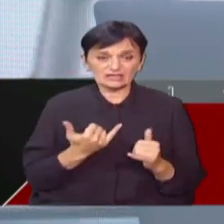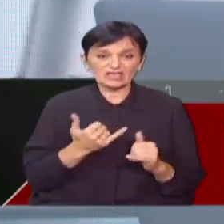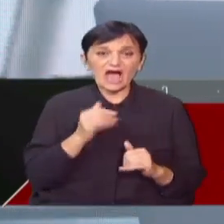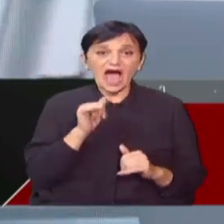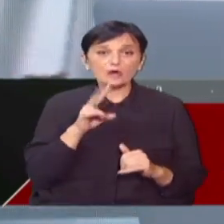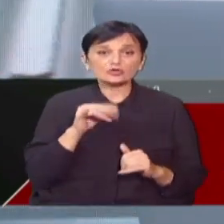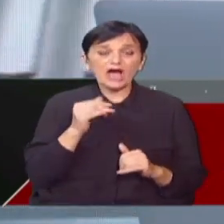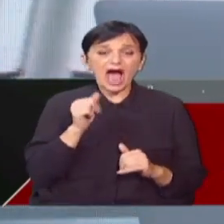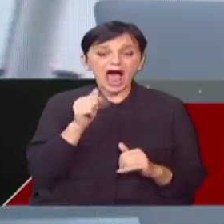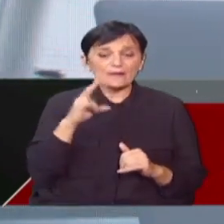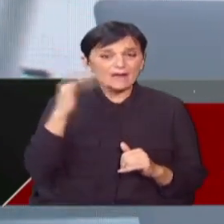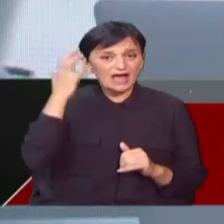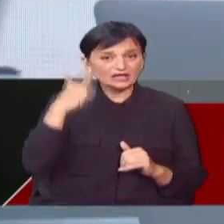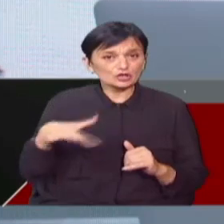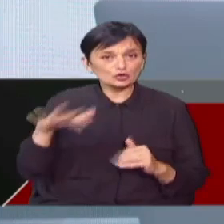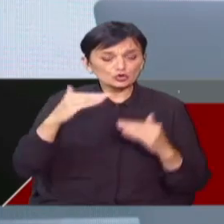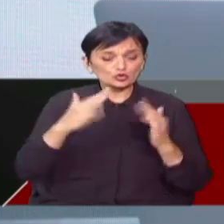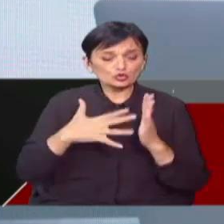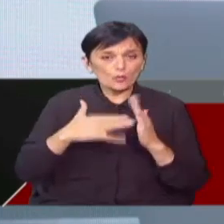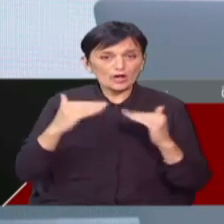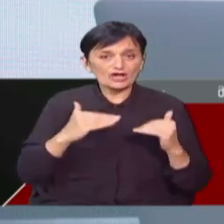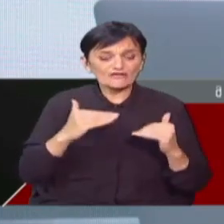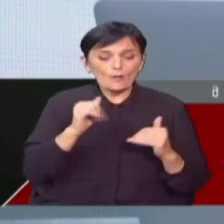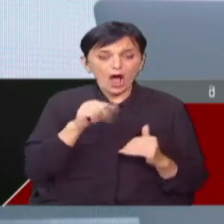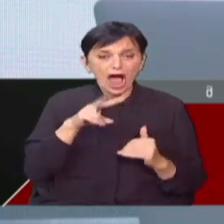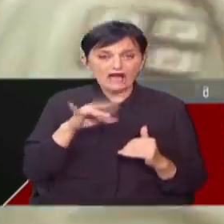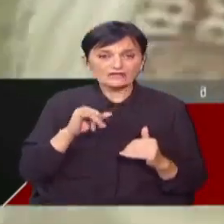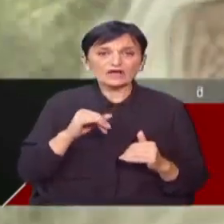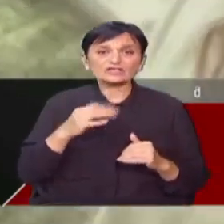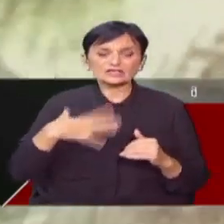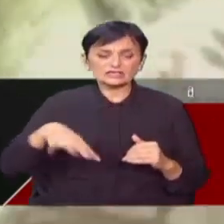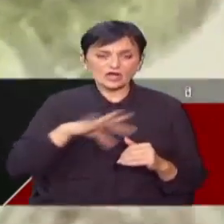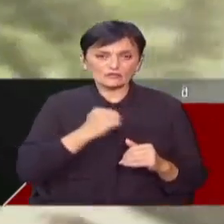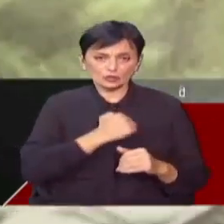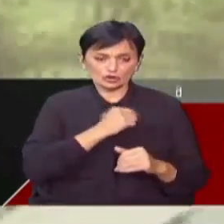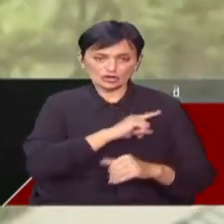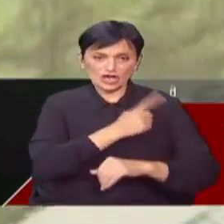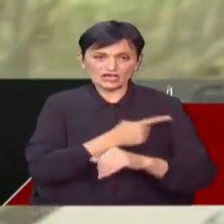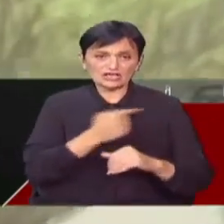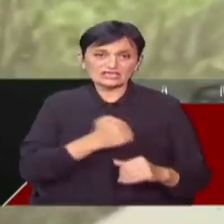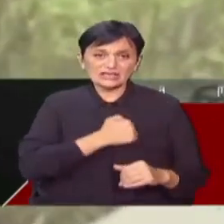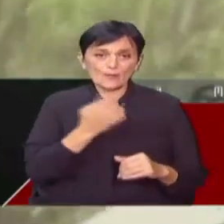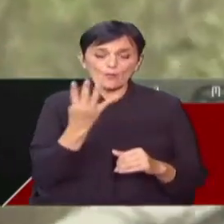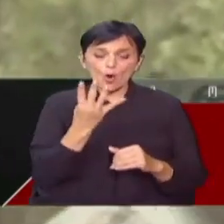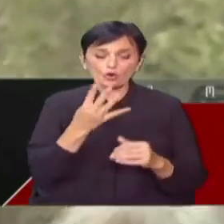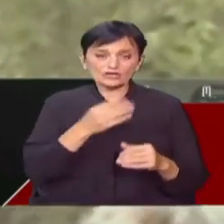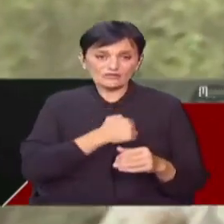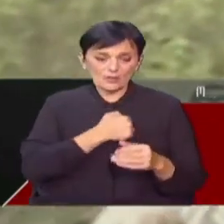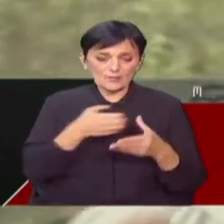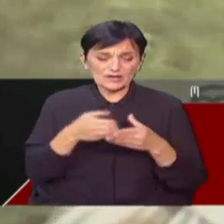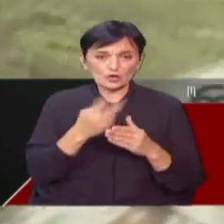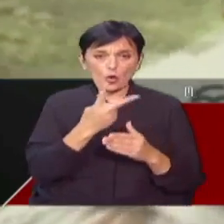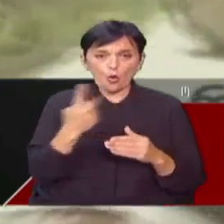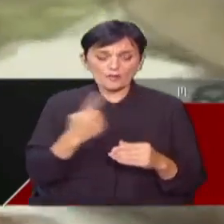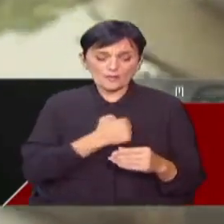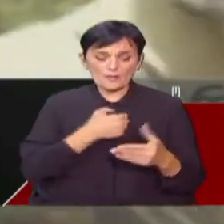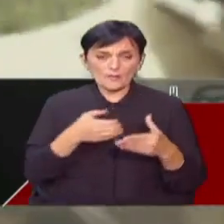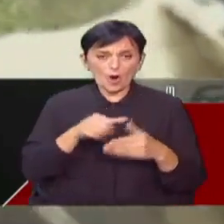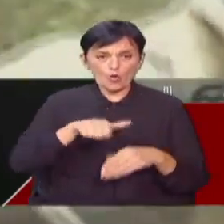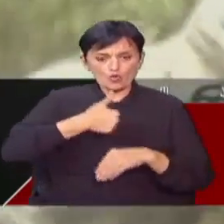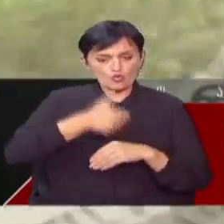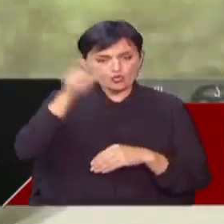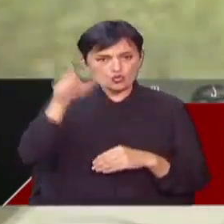ანწუხელიძე ახმეტისრანის სოფელ ქვემო ალვანში დაიბადა. საქართველოს შეიარაღებული ძალების სამხედრო მოსამსახურე მეოთხე ქვეითი ბრიგადის 51 ბატალიონის